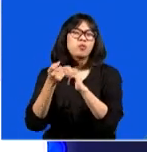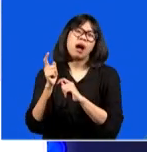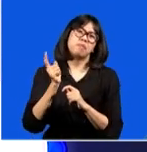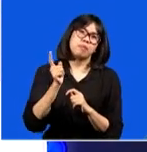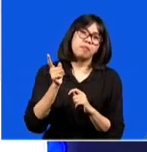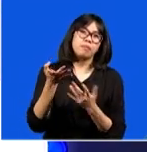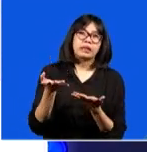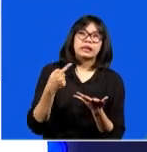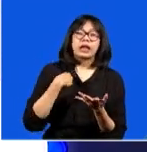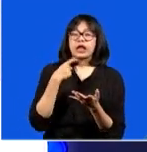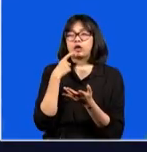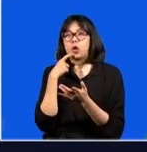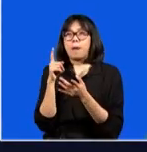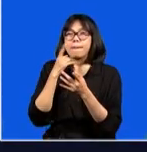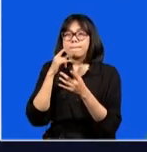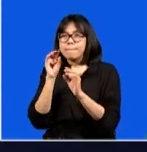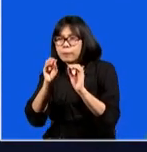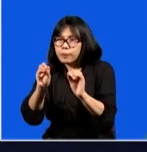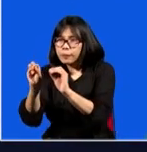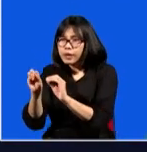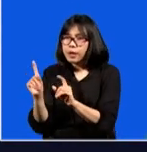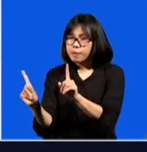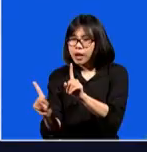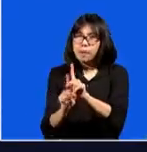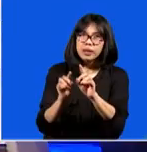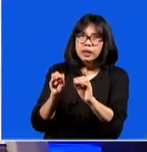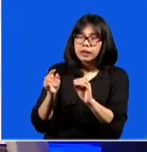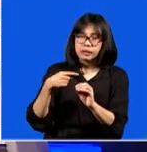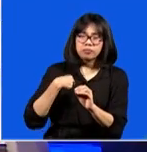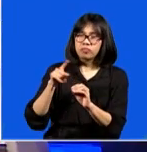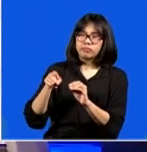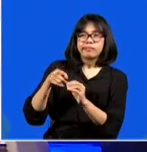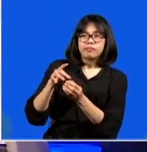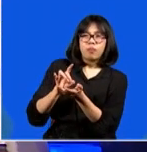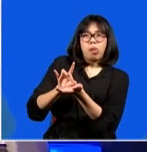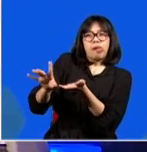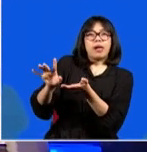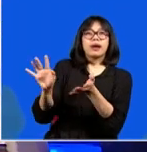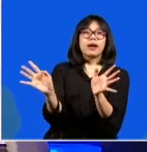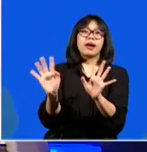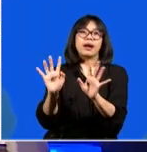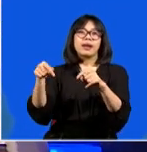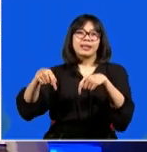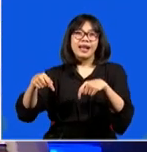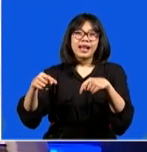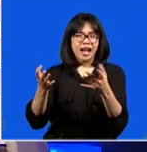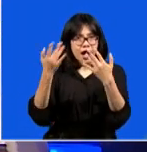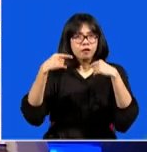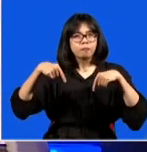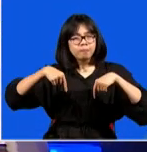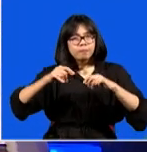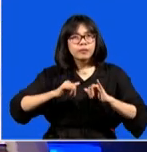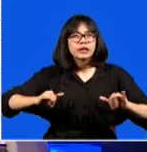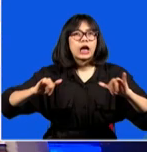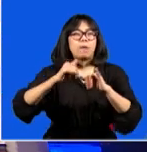pendekatan dan pendampingan kepada mereka meyakinkan mereka bahwa kami tidak akan meninggalkan bapak ibu kemudian Mari kita bersama-sama belajar saya